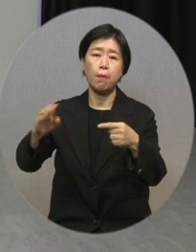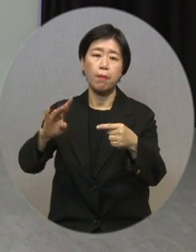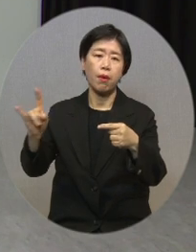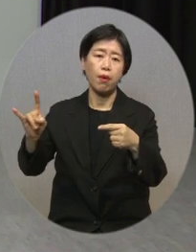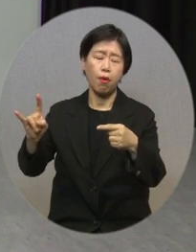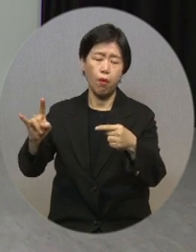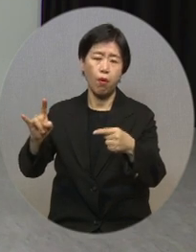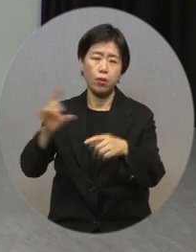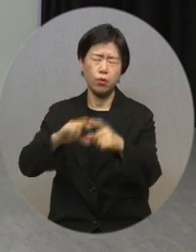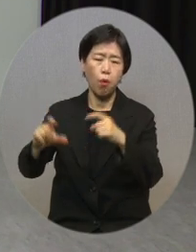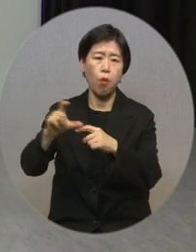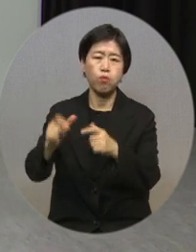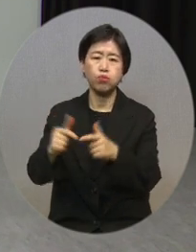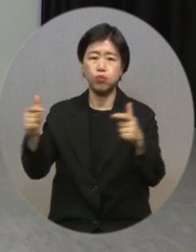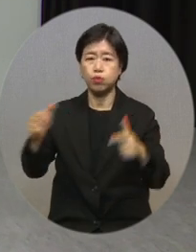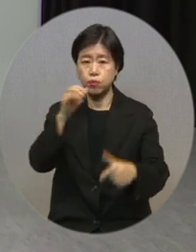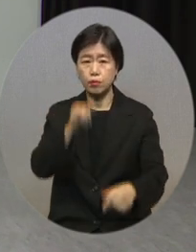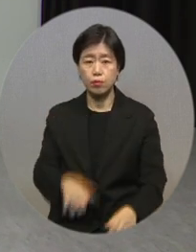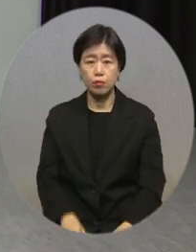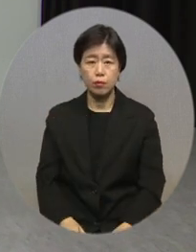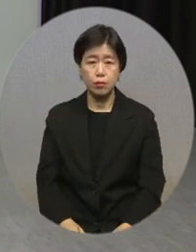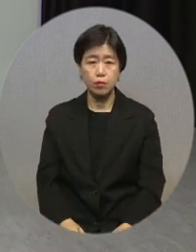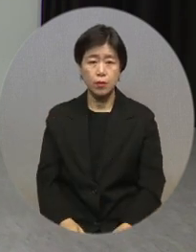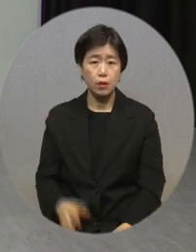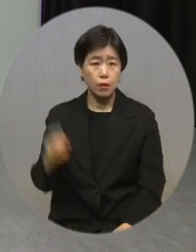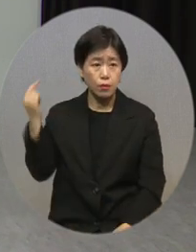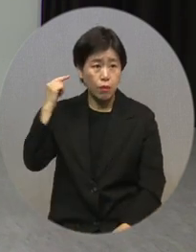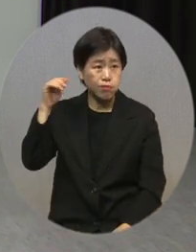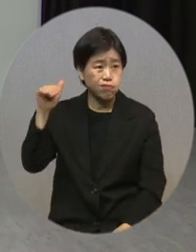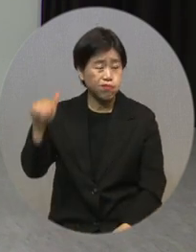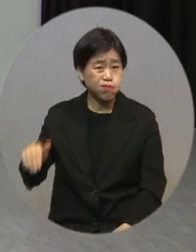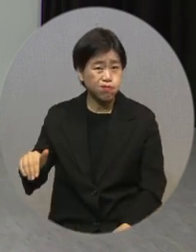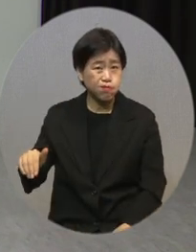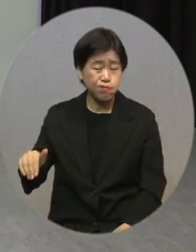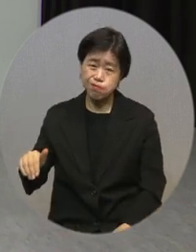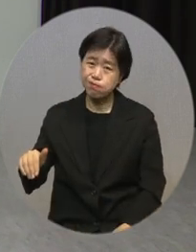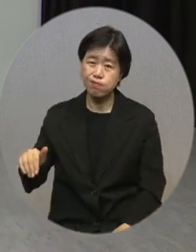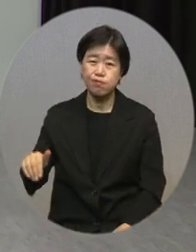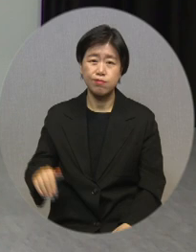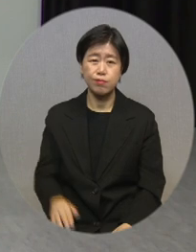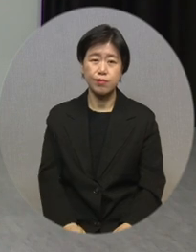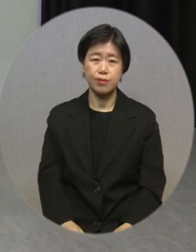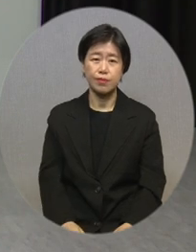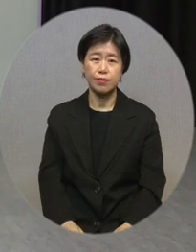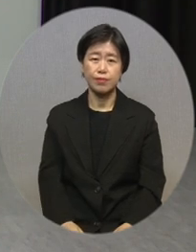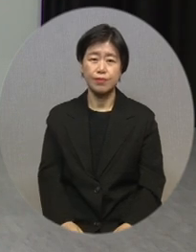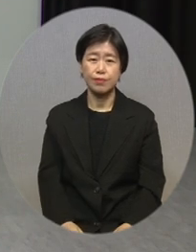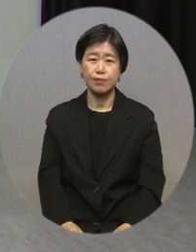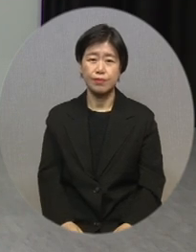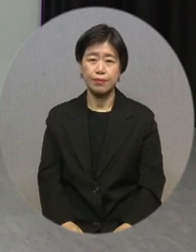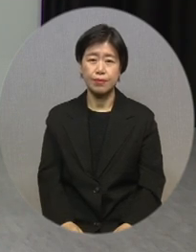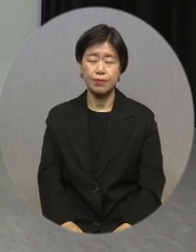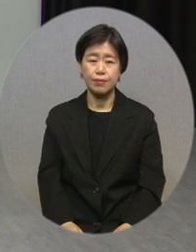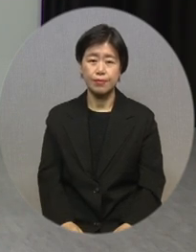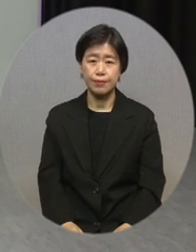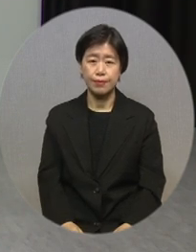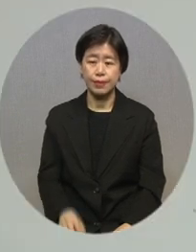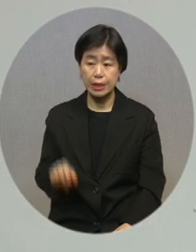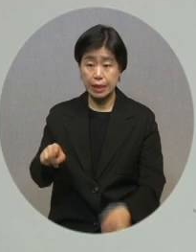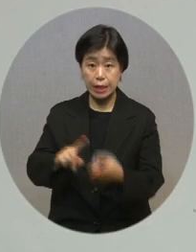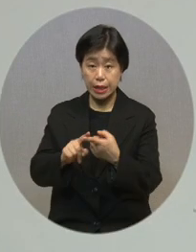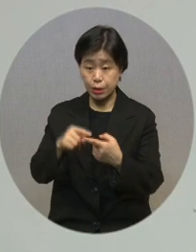그러니까 소음성 난청 난청 그거 네 저희가 이렇게 다섯 배가 그 늘어나는 게 좀 이상하지 않습니까? 네, 그래서 이걸 다 그 조사를